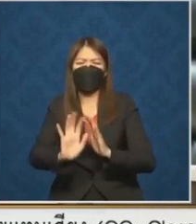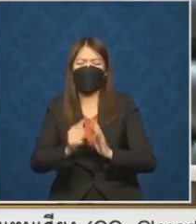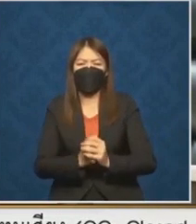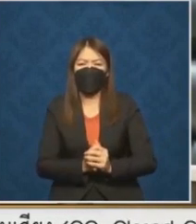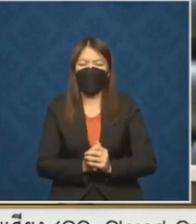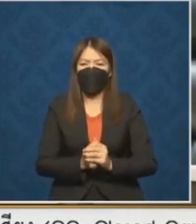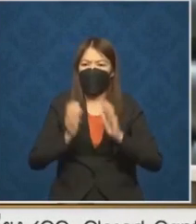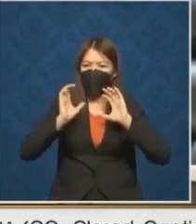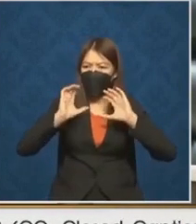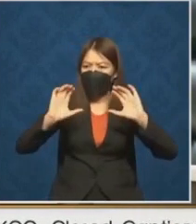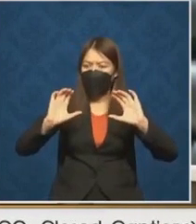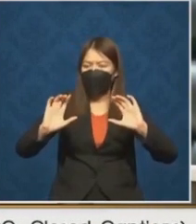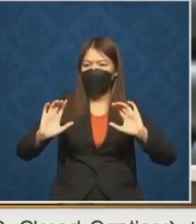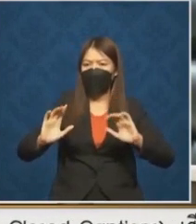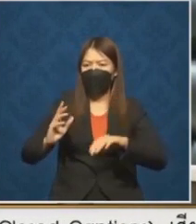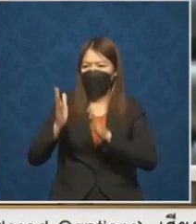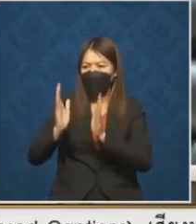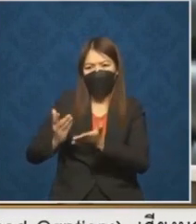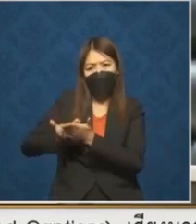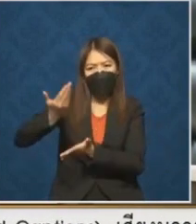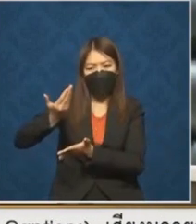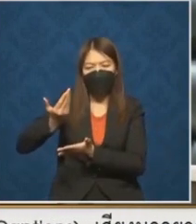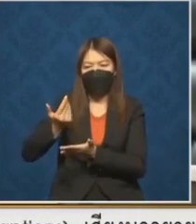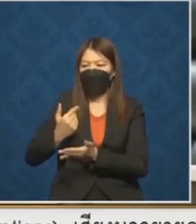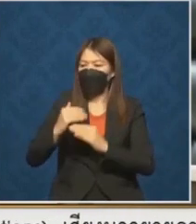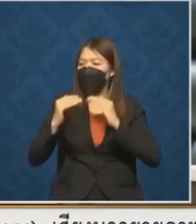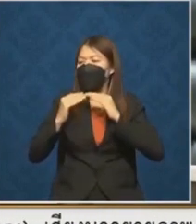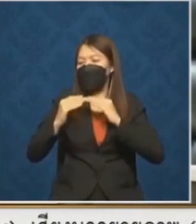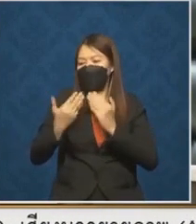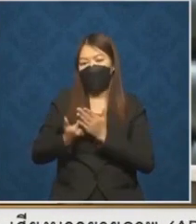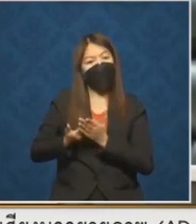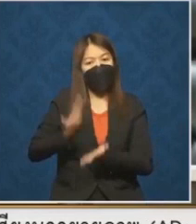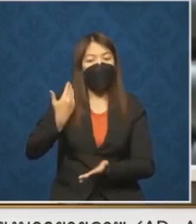แต่รัฐบาลให้ในทุนที่มีศิเหนือประชาชน